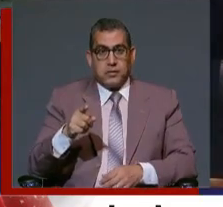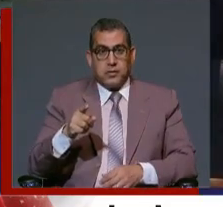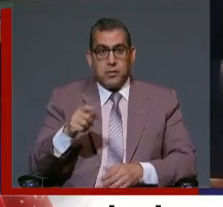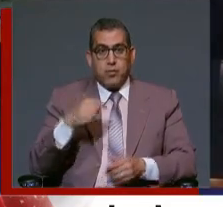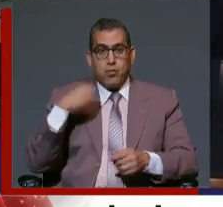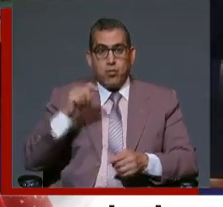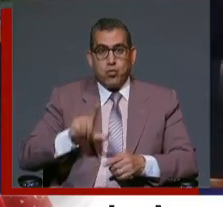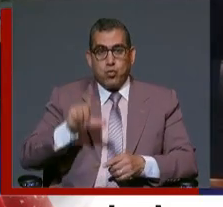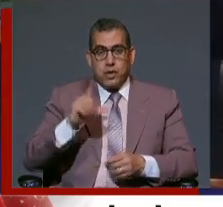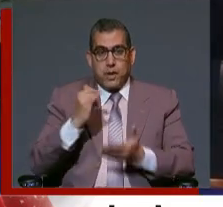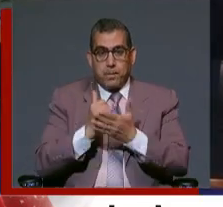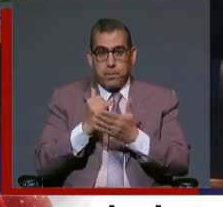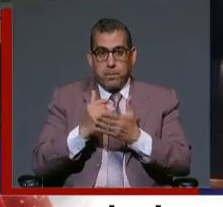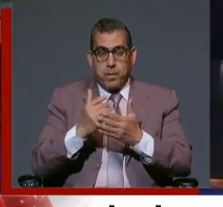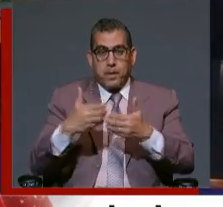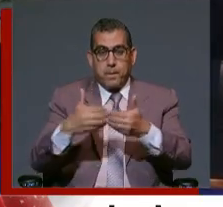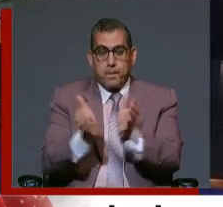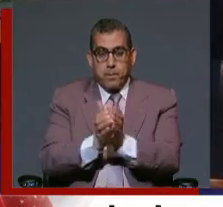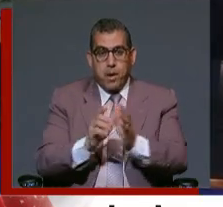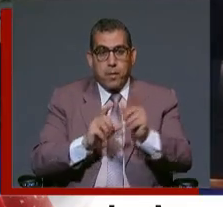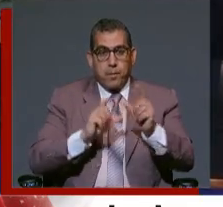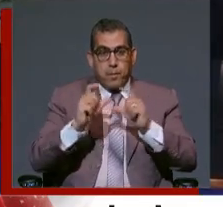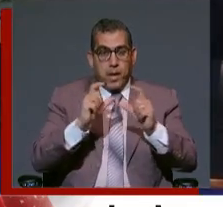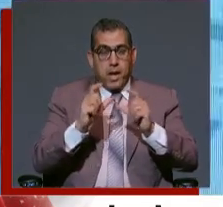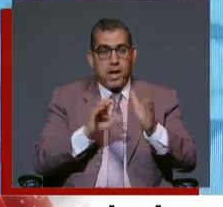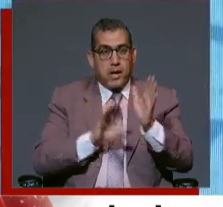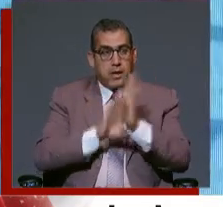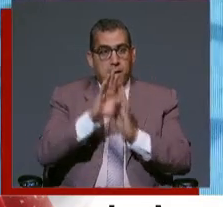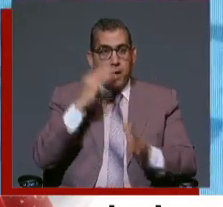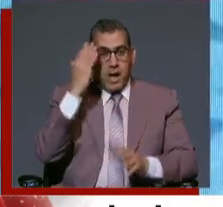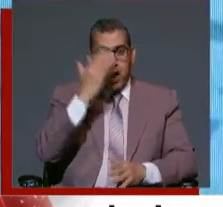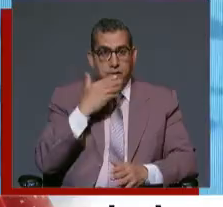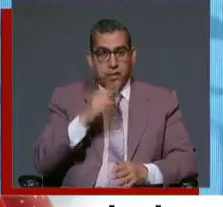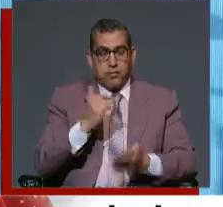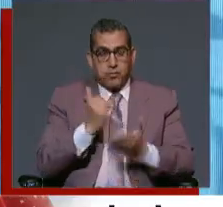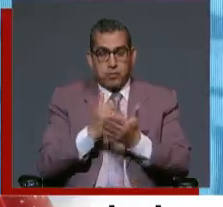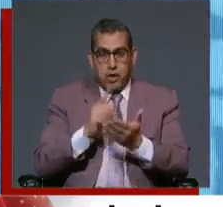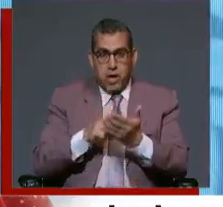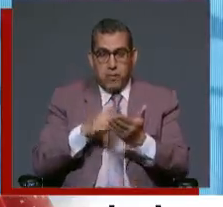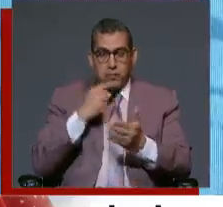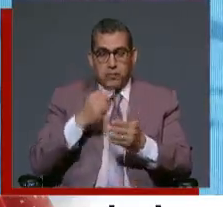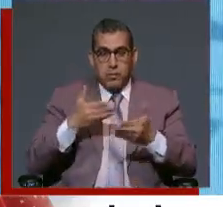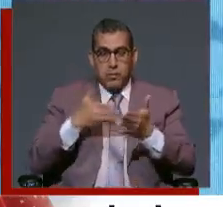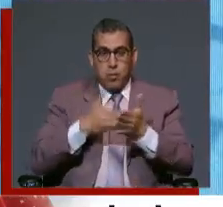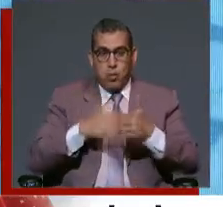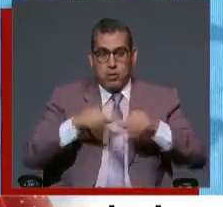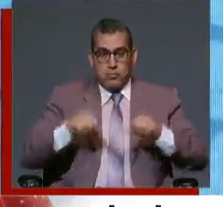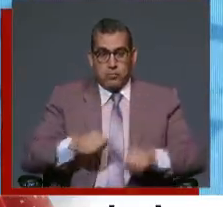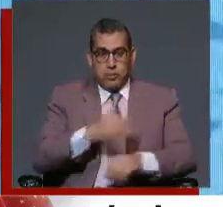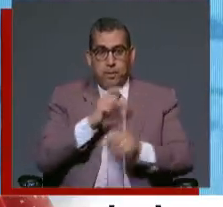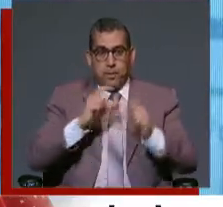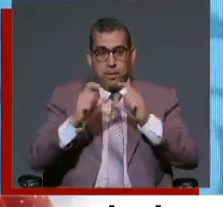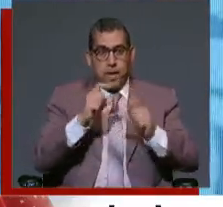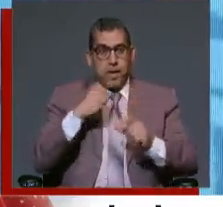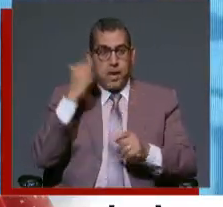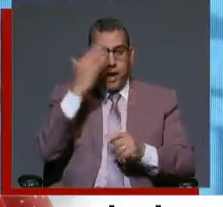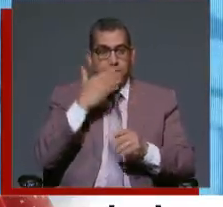التنفيذيين لمجموعة بنك التنمية الأفريقي، الإدارة العليا والموظفون في بنك التنمية الأفريقي،